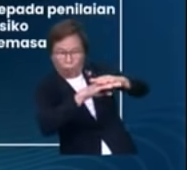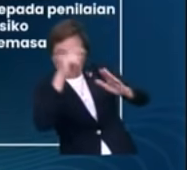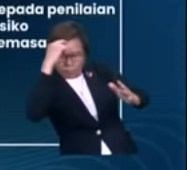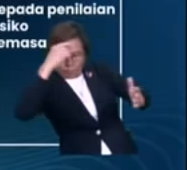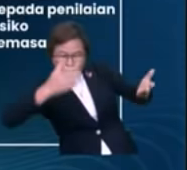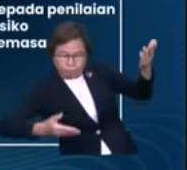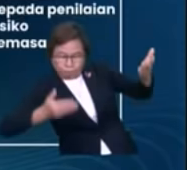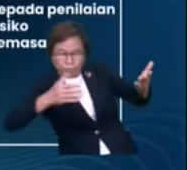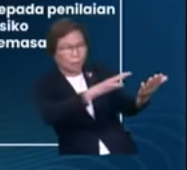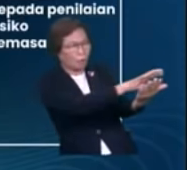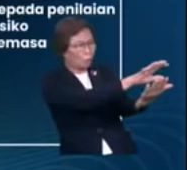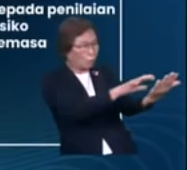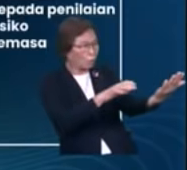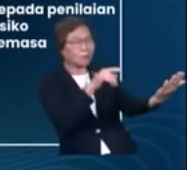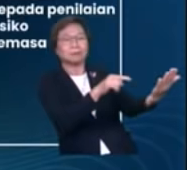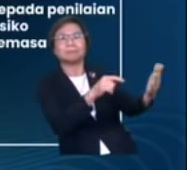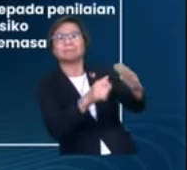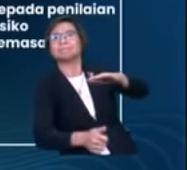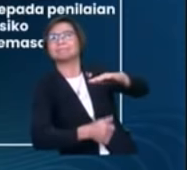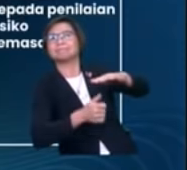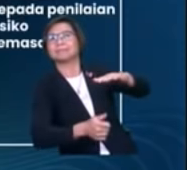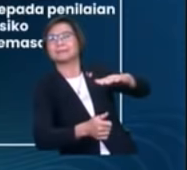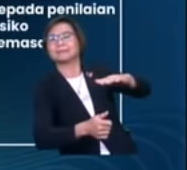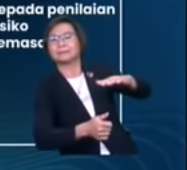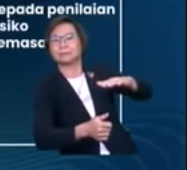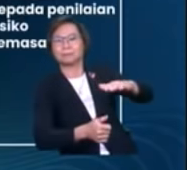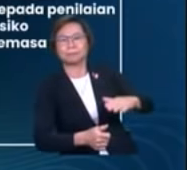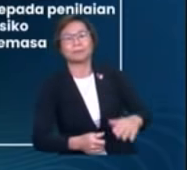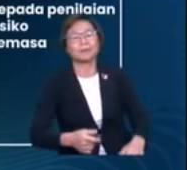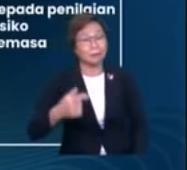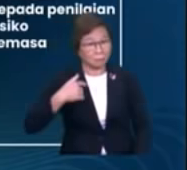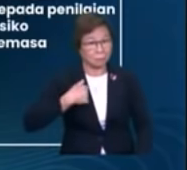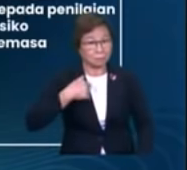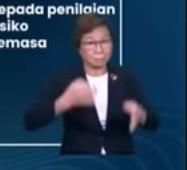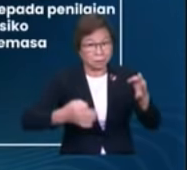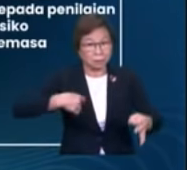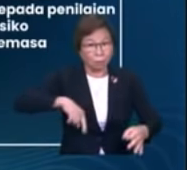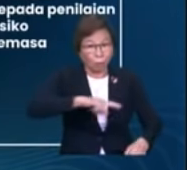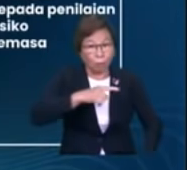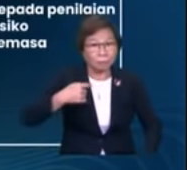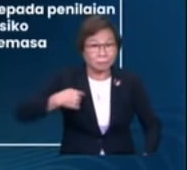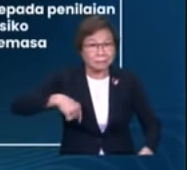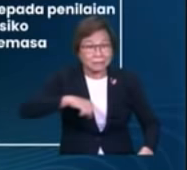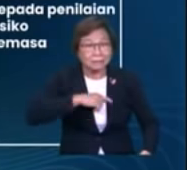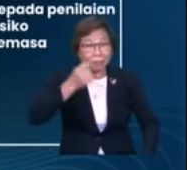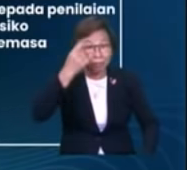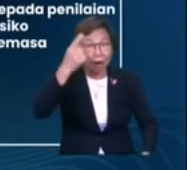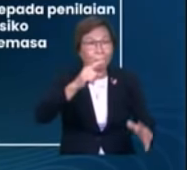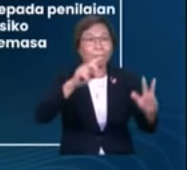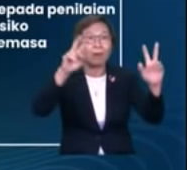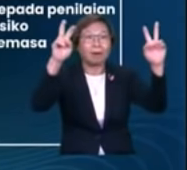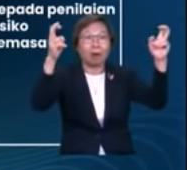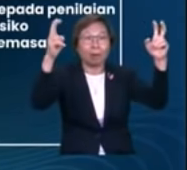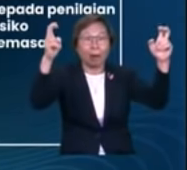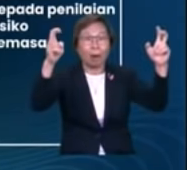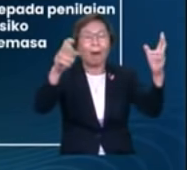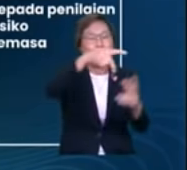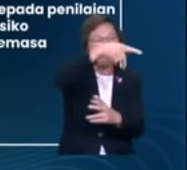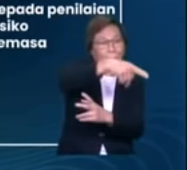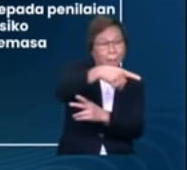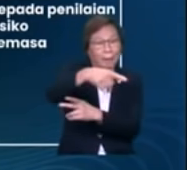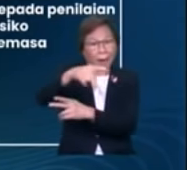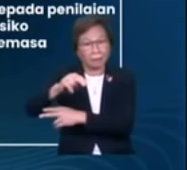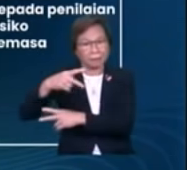maka kranke ini dijadikan sebagai asas dan jika kita fahami konteks plan pemulihan negara